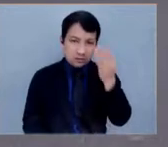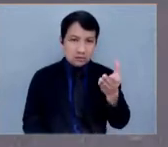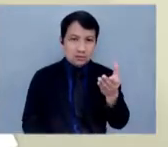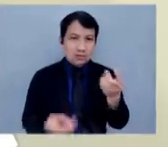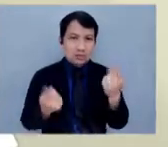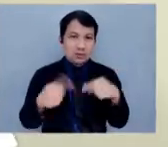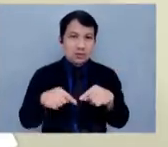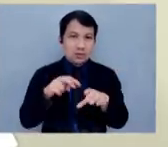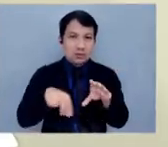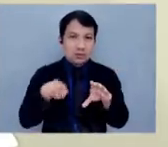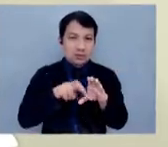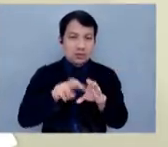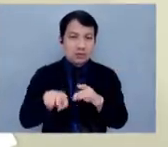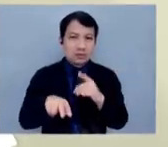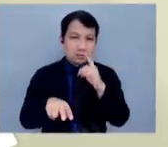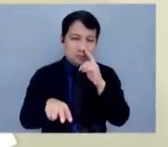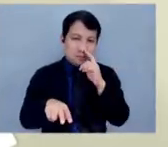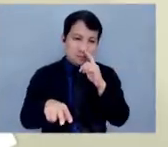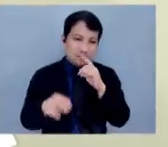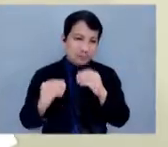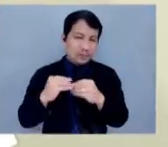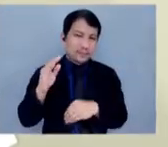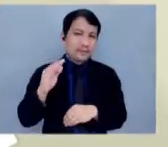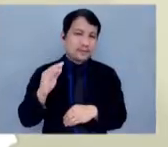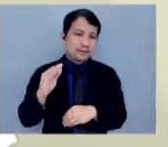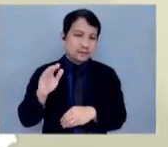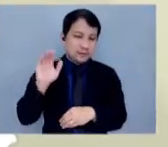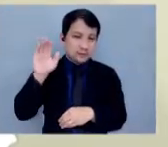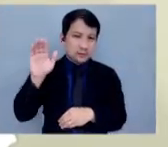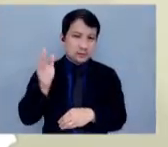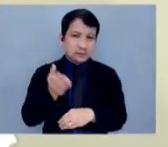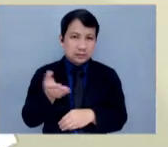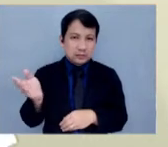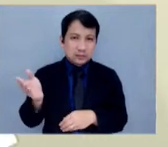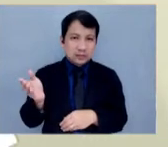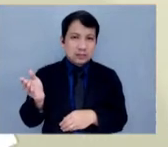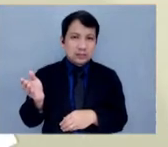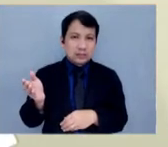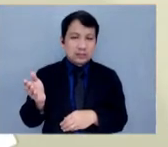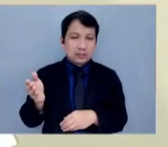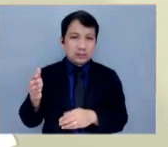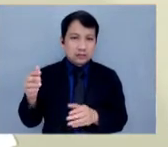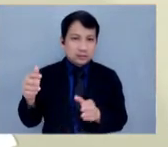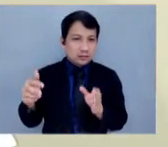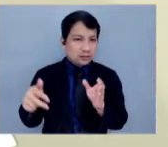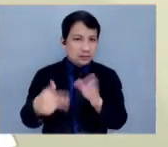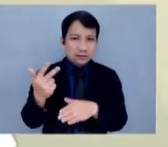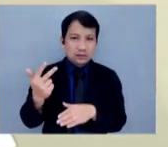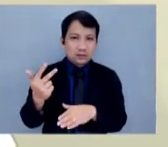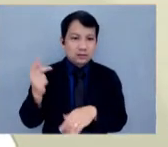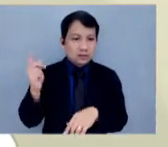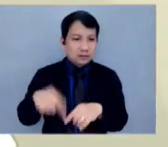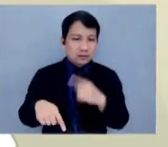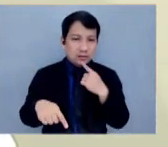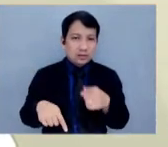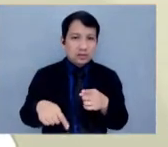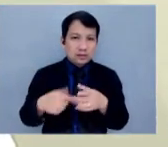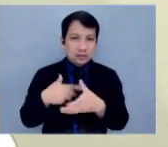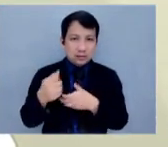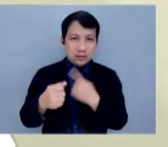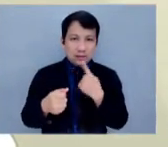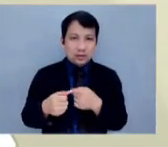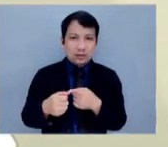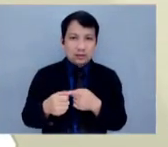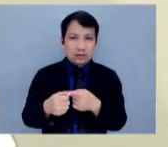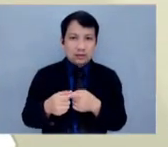pasada. In most of these strikes na ginawa, the last 3 months, hindi ho kami naglabas ng mga rescue